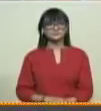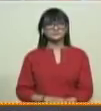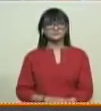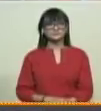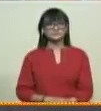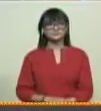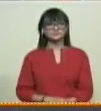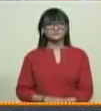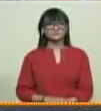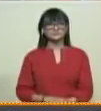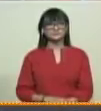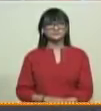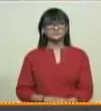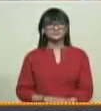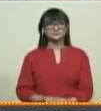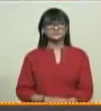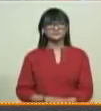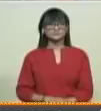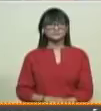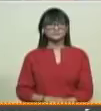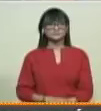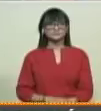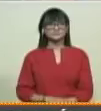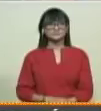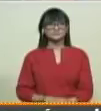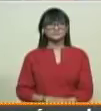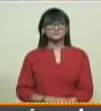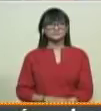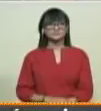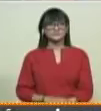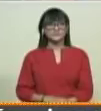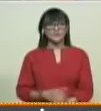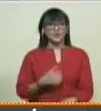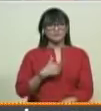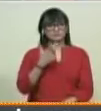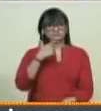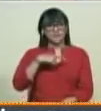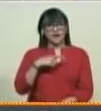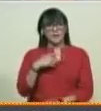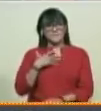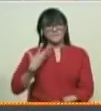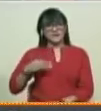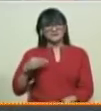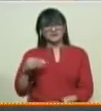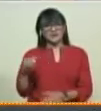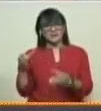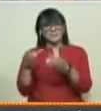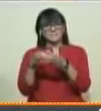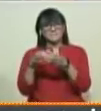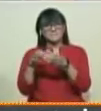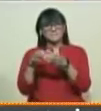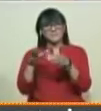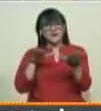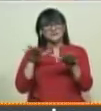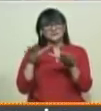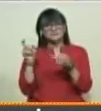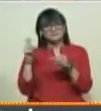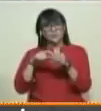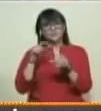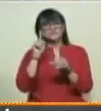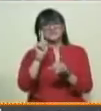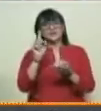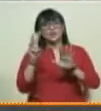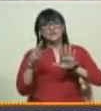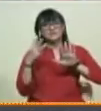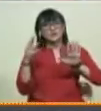istiyorum. Como presidente del Movimiento de Países No Alineados, que agrupa 118